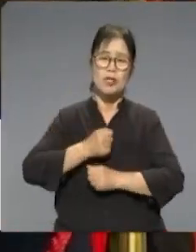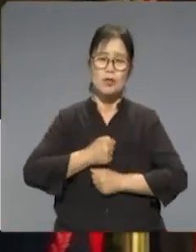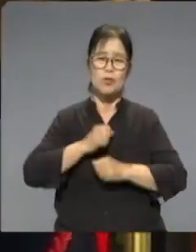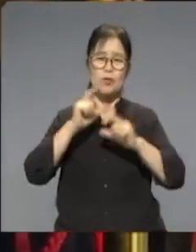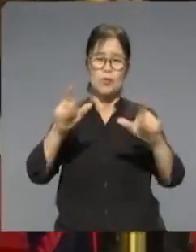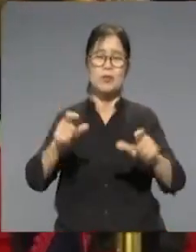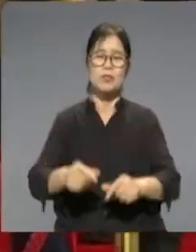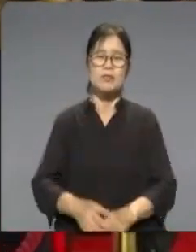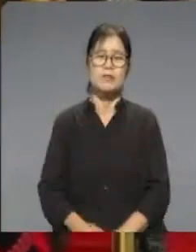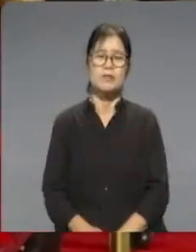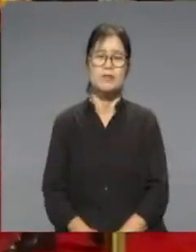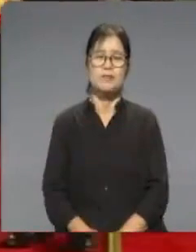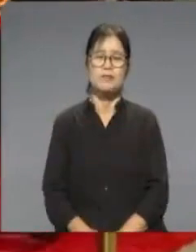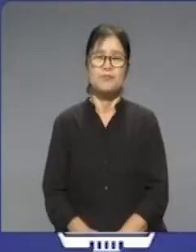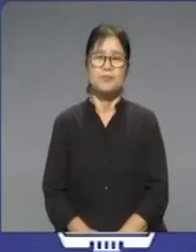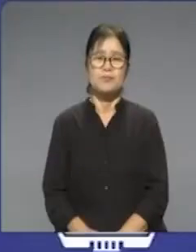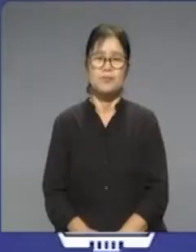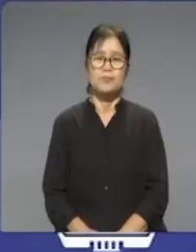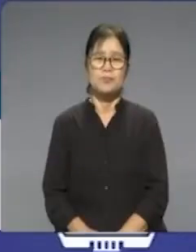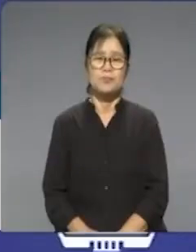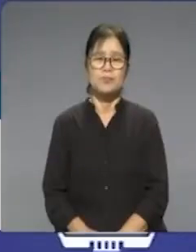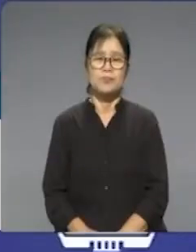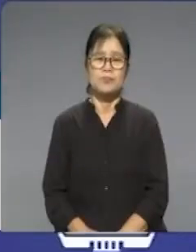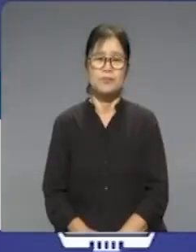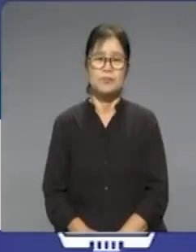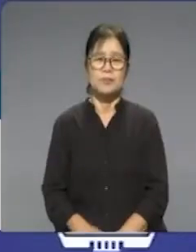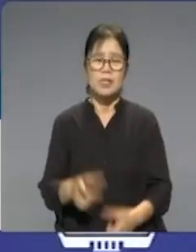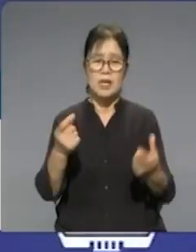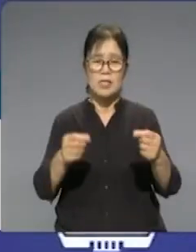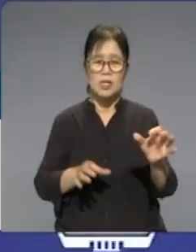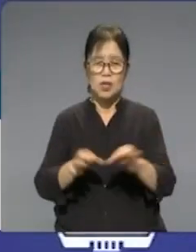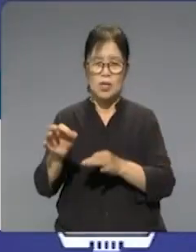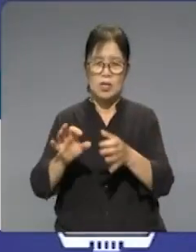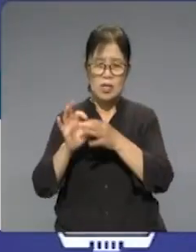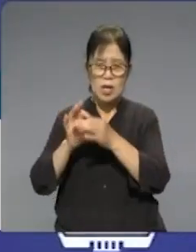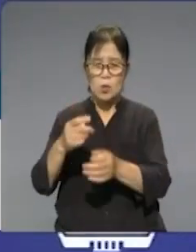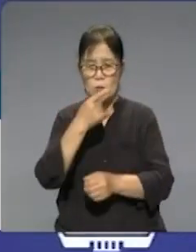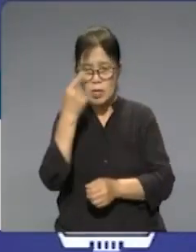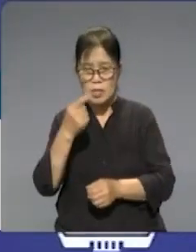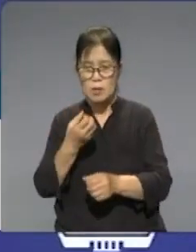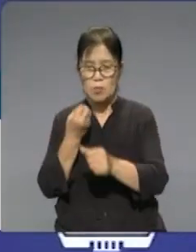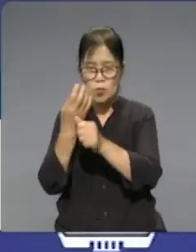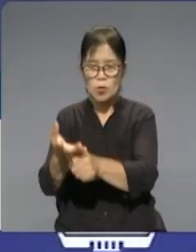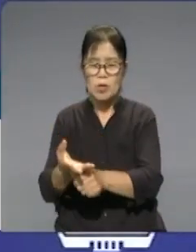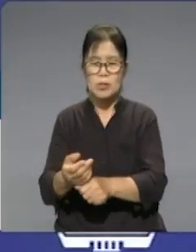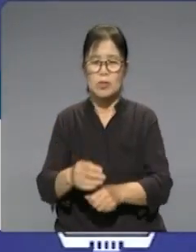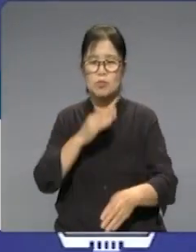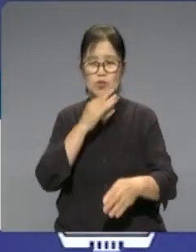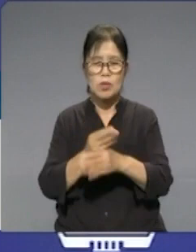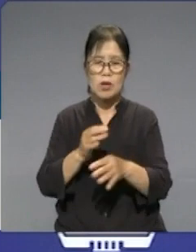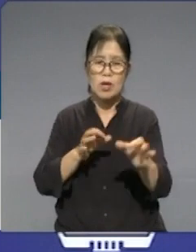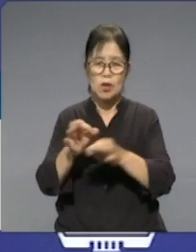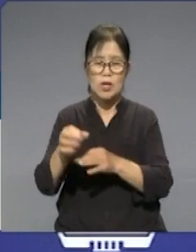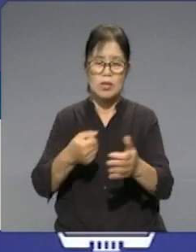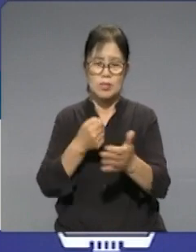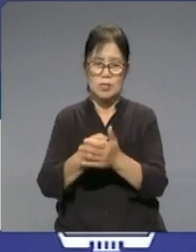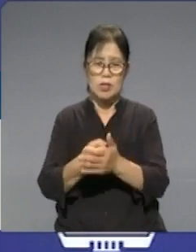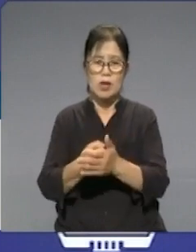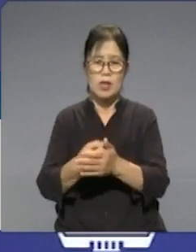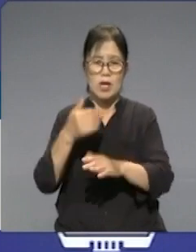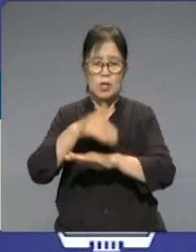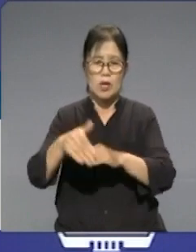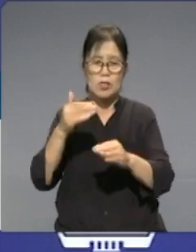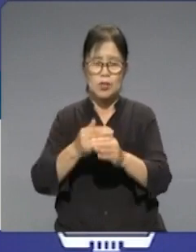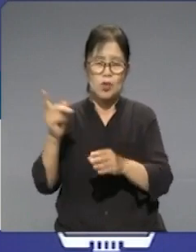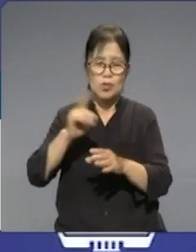보냈습니다. We will continue to identify and expose these transfers, these sales that happen, and make sure